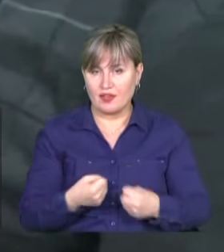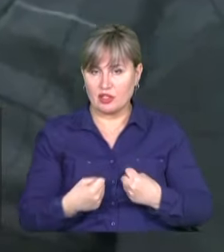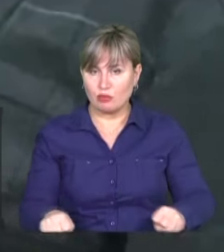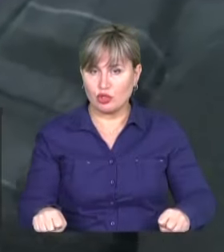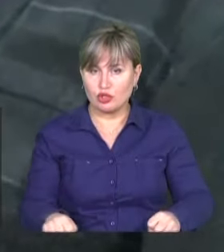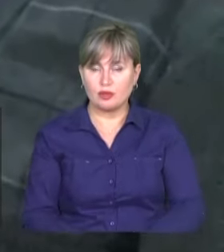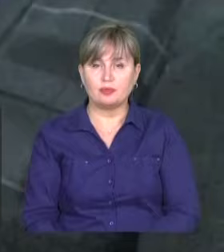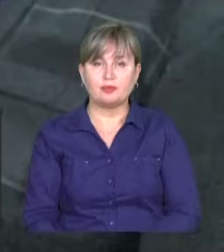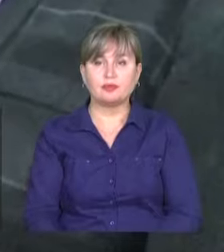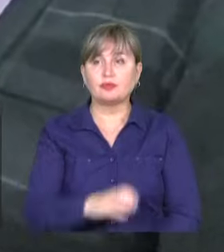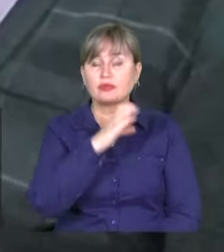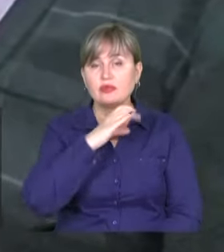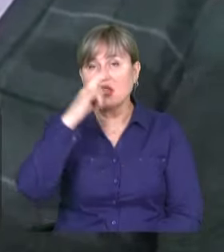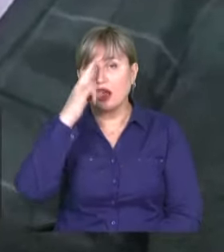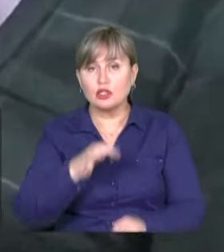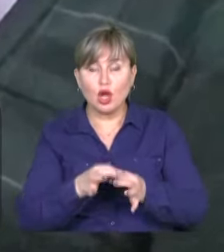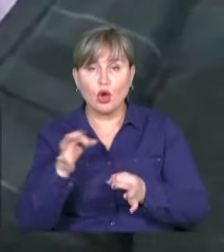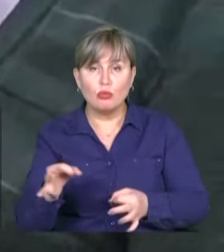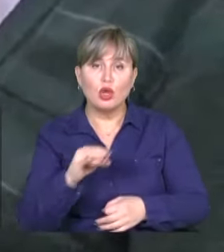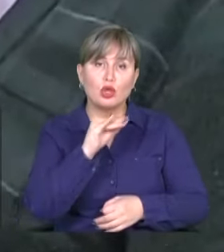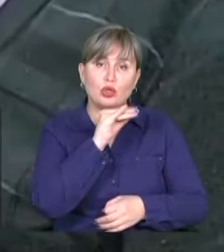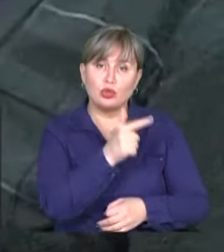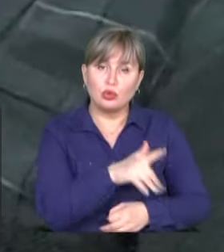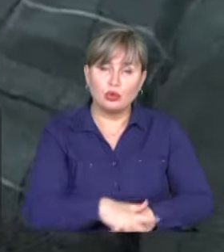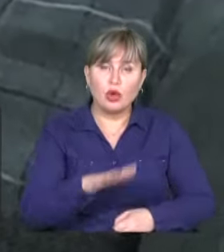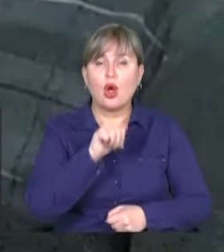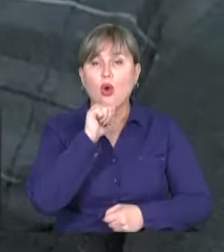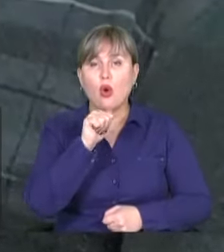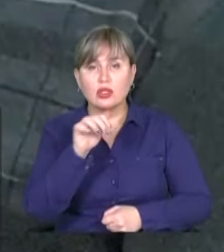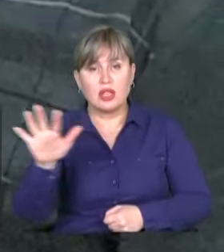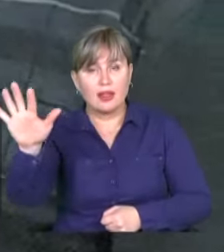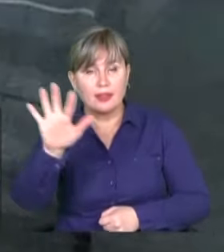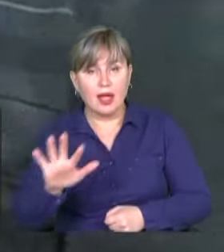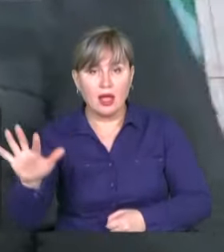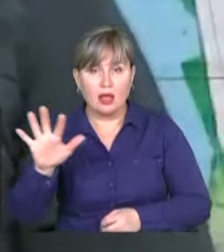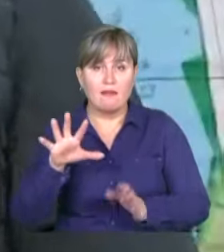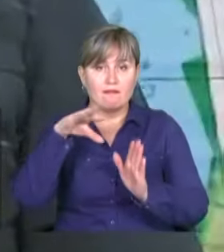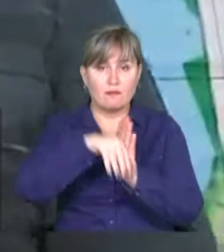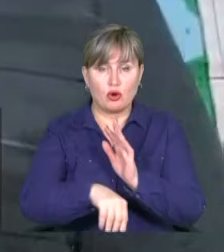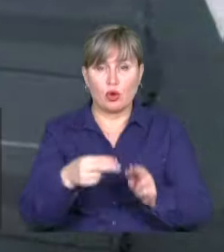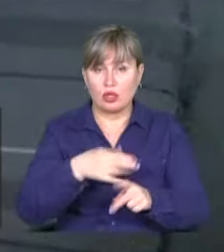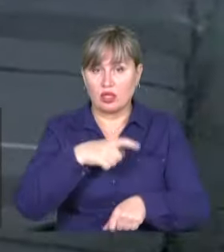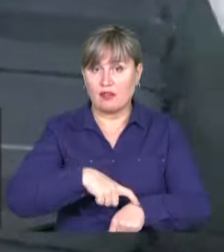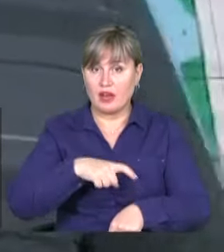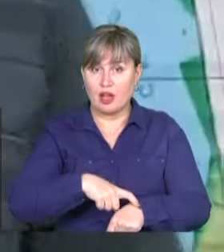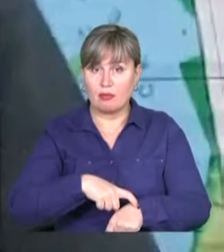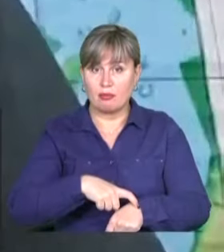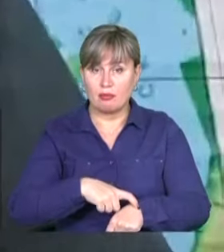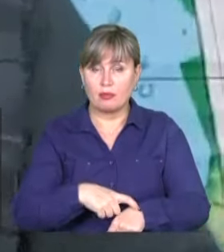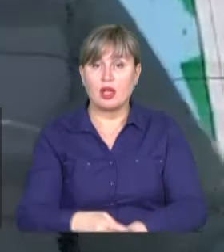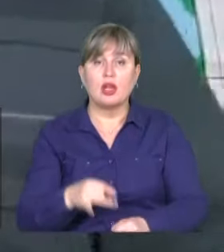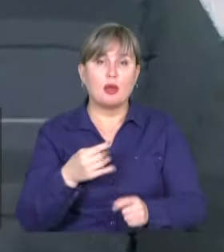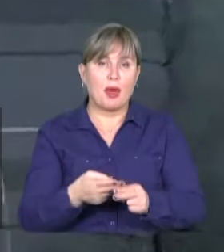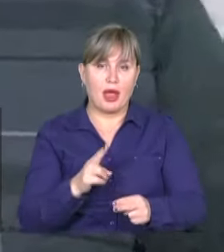Акмолинская, Северо-Казахстанская области, Южно-Казахстанская область, Костанайская область – входит в эту часовую пояс 6,